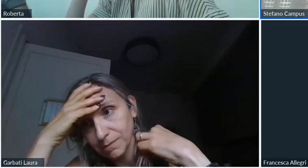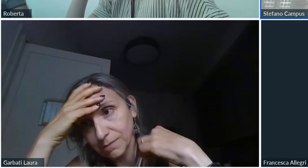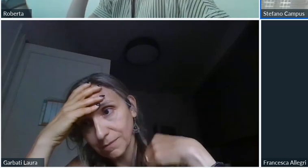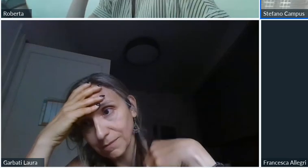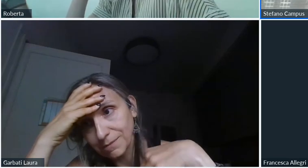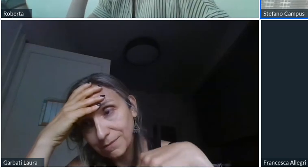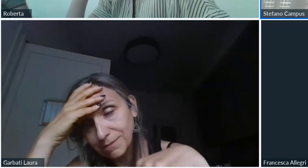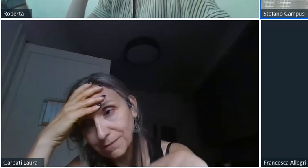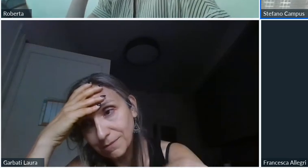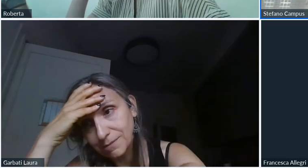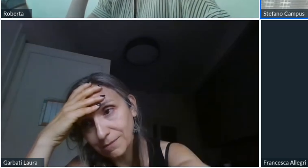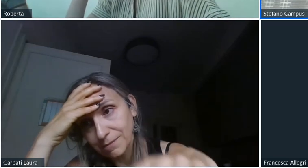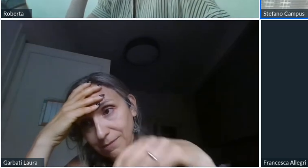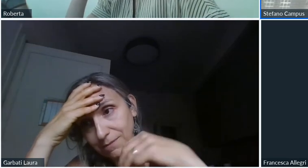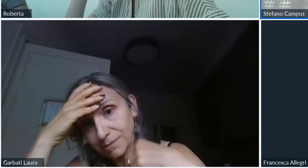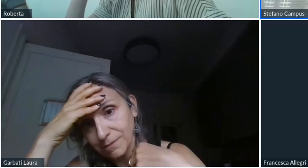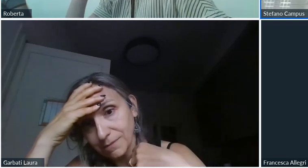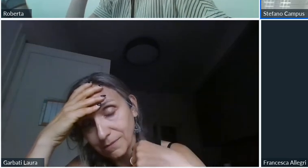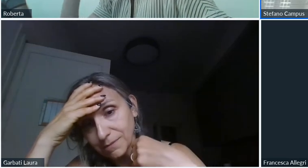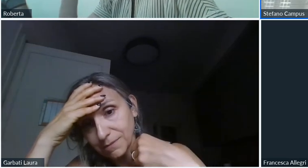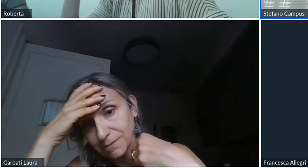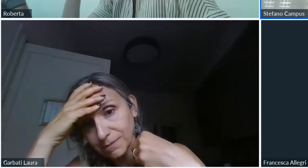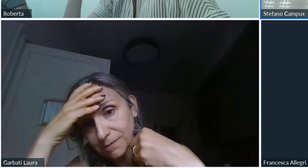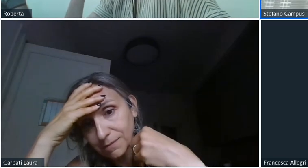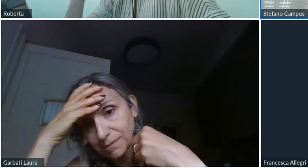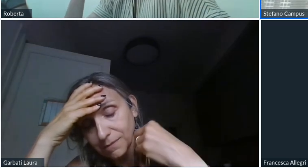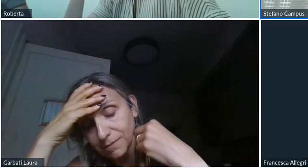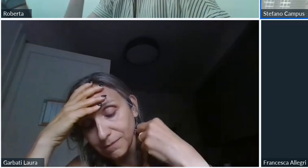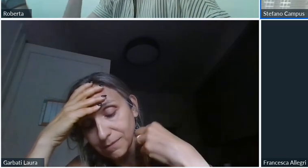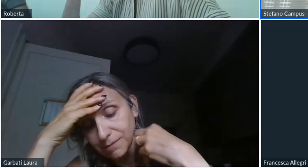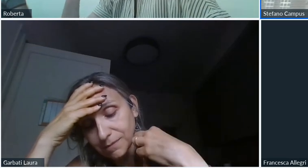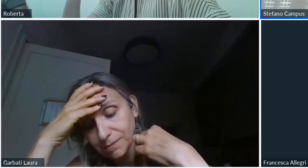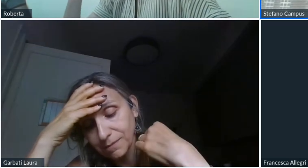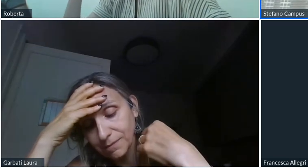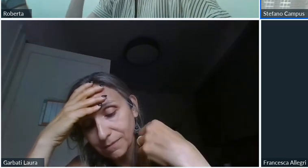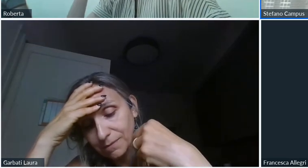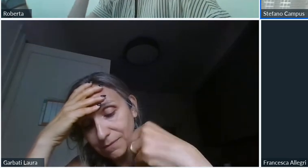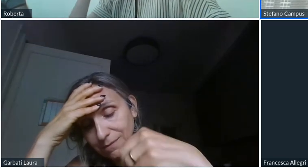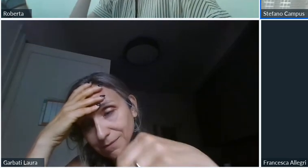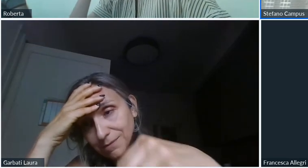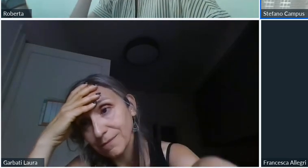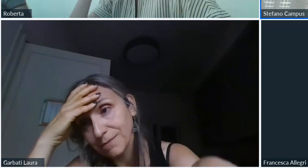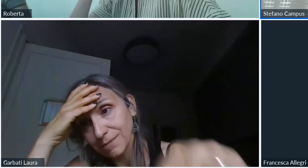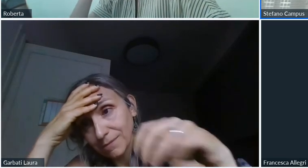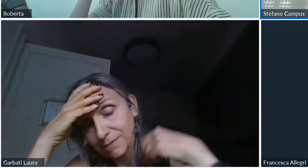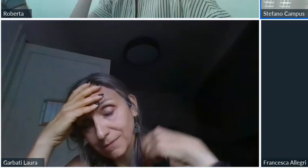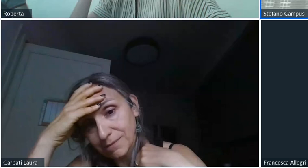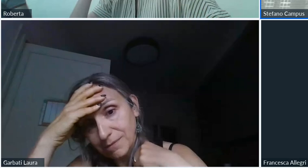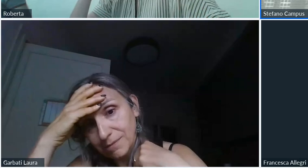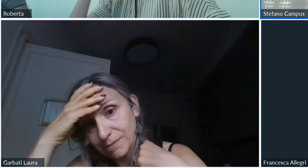il navigatore, mi compare l'attribuzione